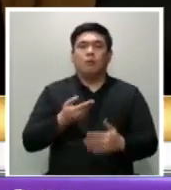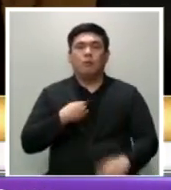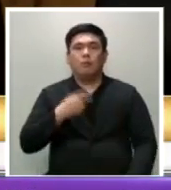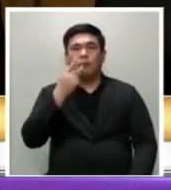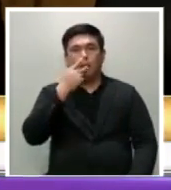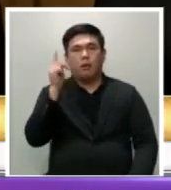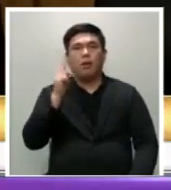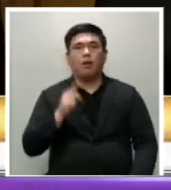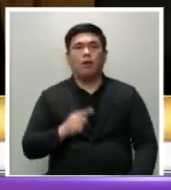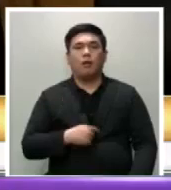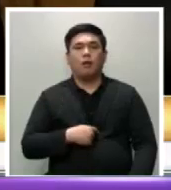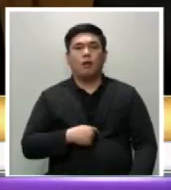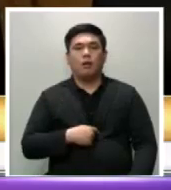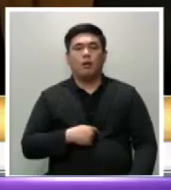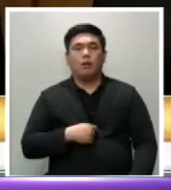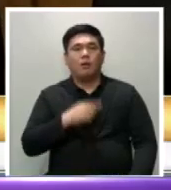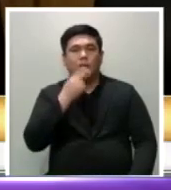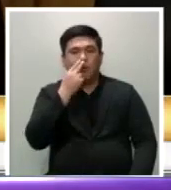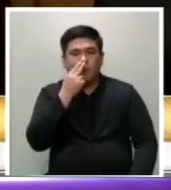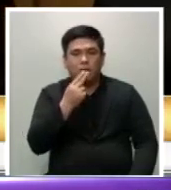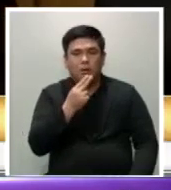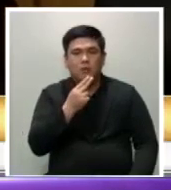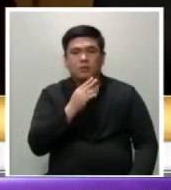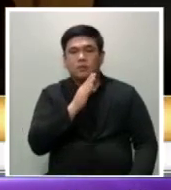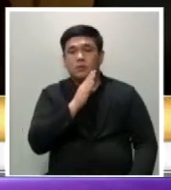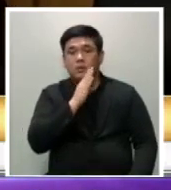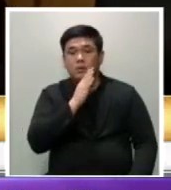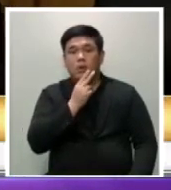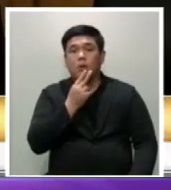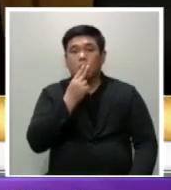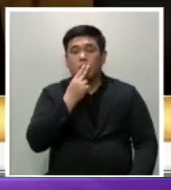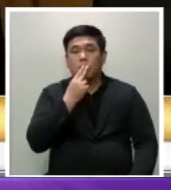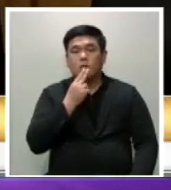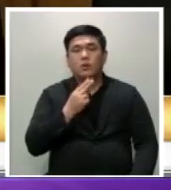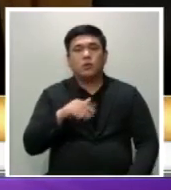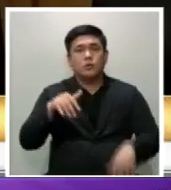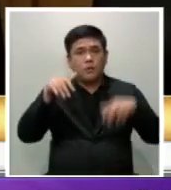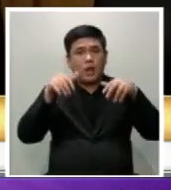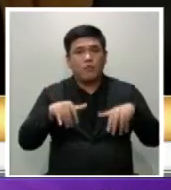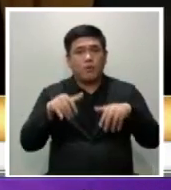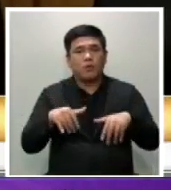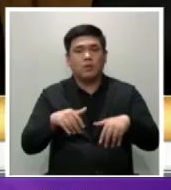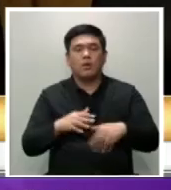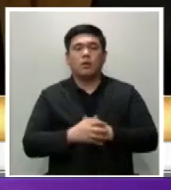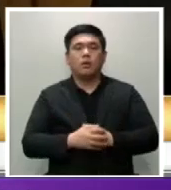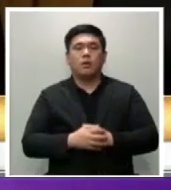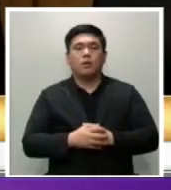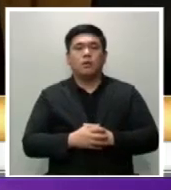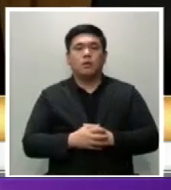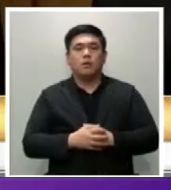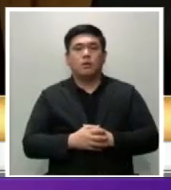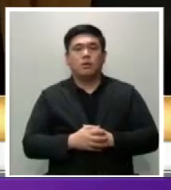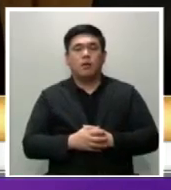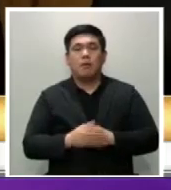60ตัวอย่างก็คือบุหรี่กองทิพย์สายฝนนี่ไม่ได้มาโฆษณานะ